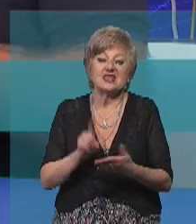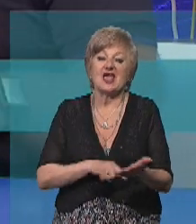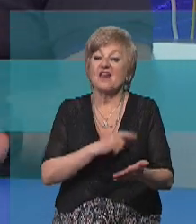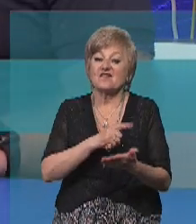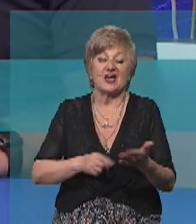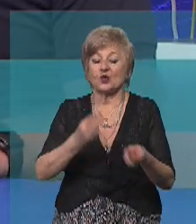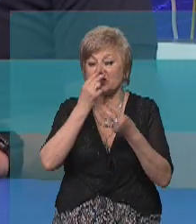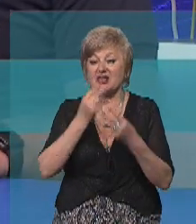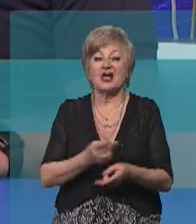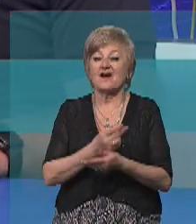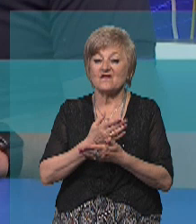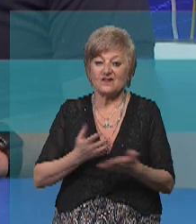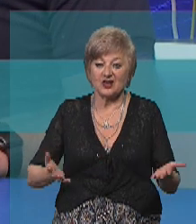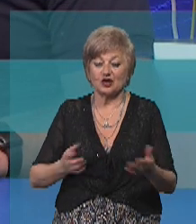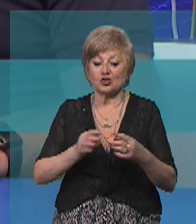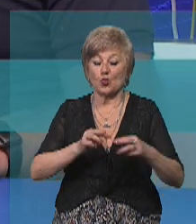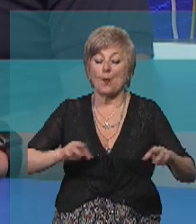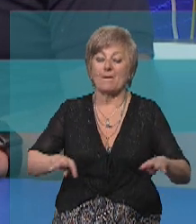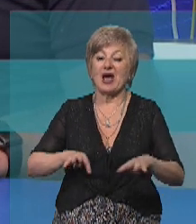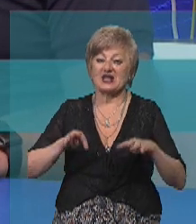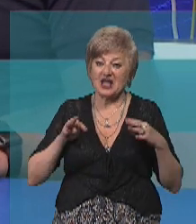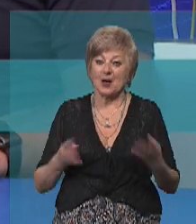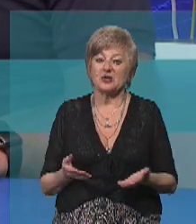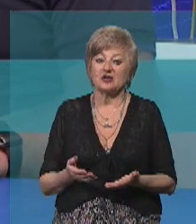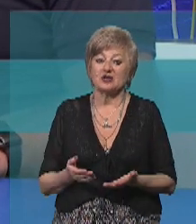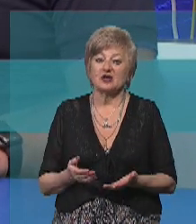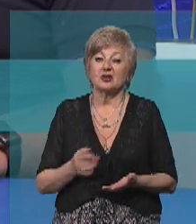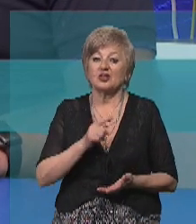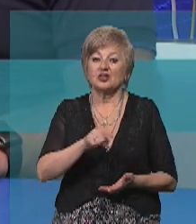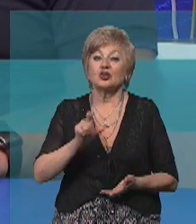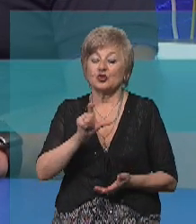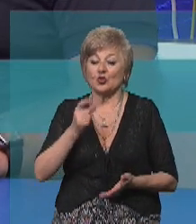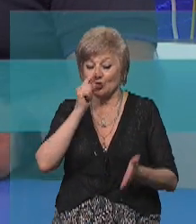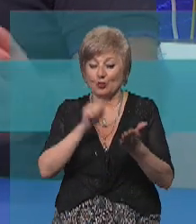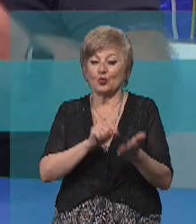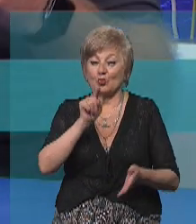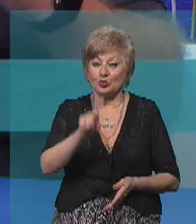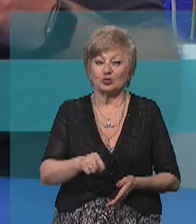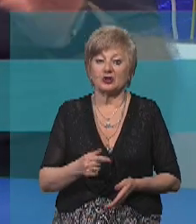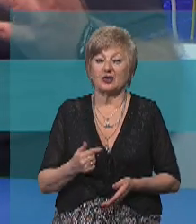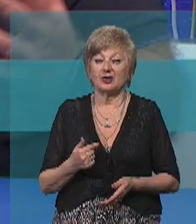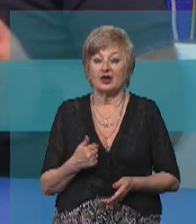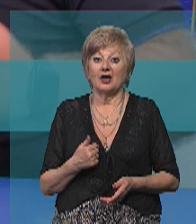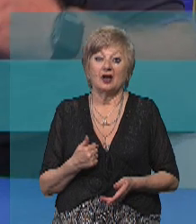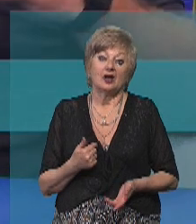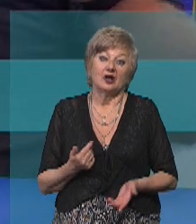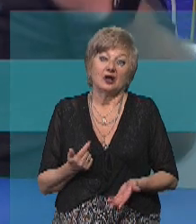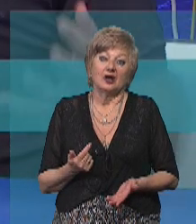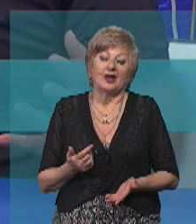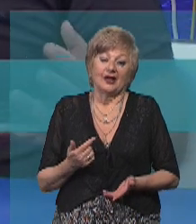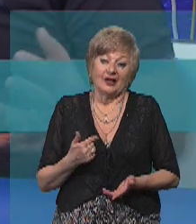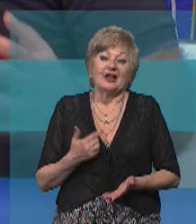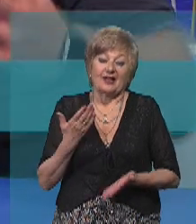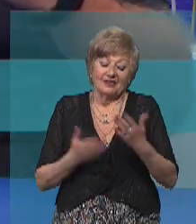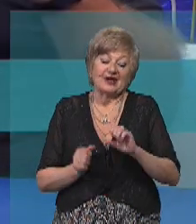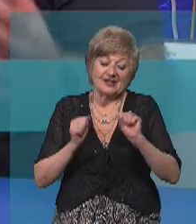не бачу у парламенті, ну, принаймні, ті люди, які туди потрапили, я все ж таки, або я така людина